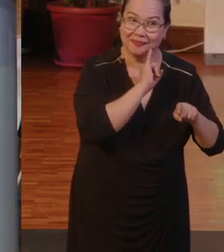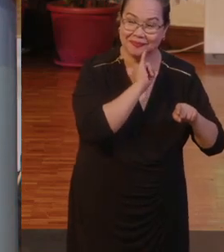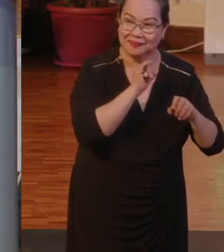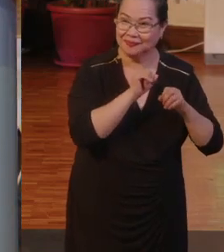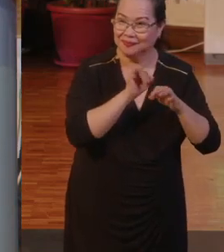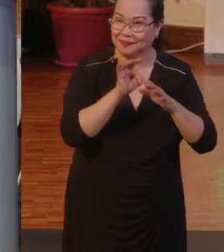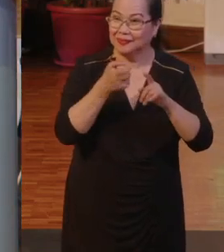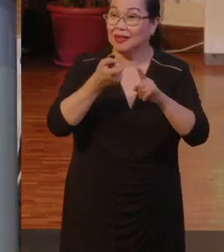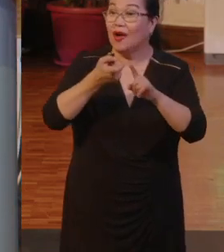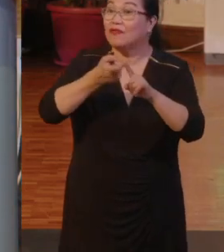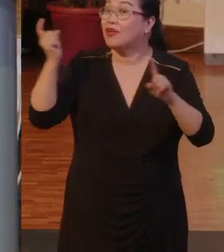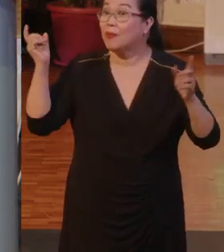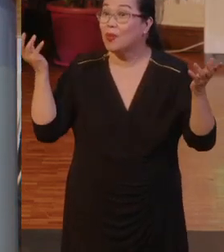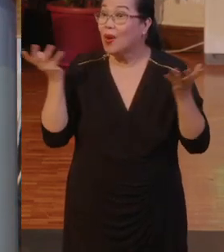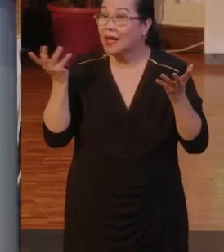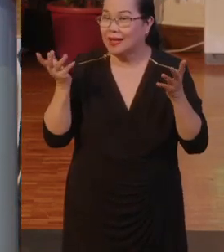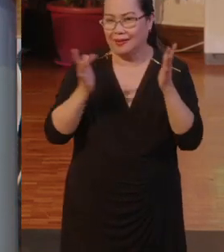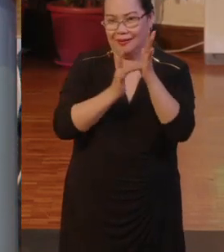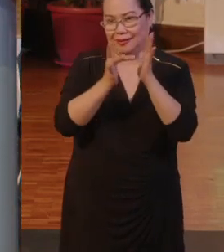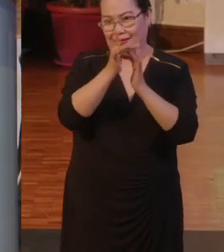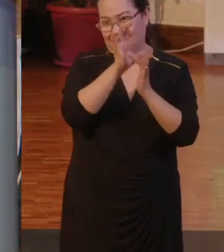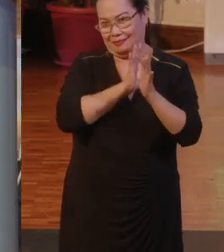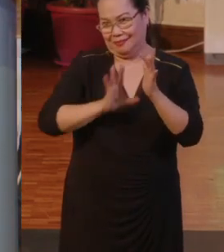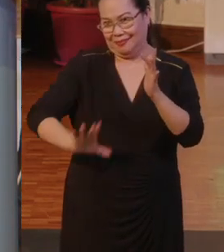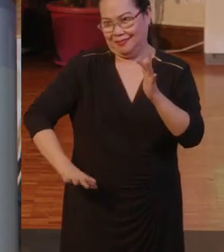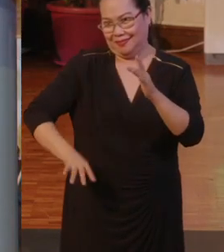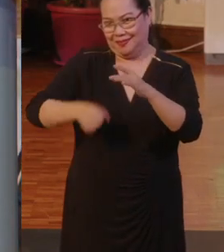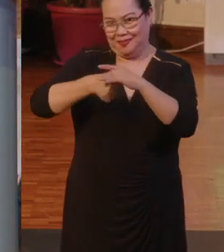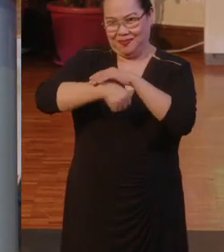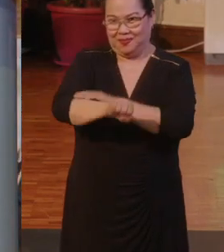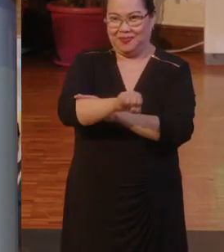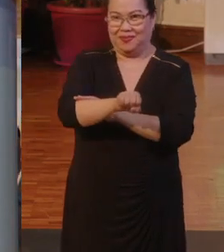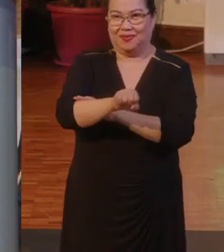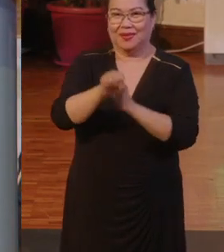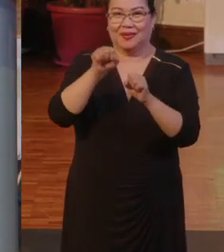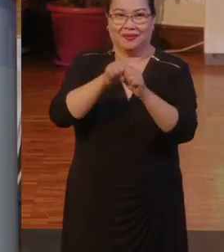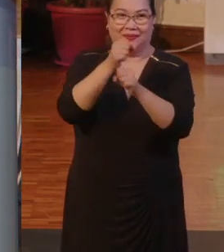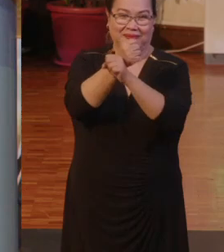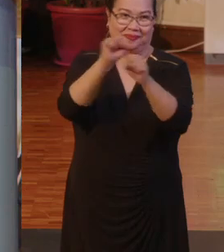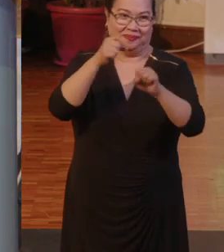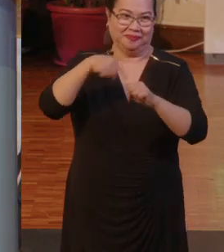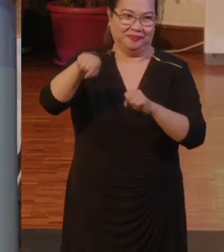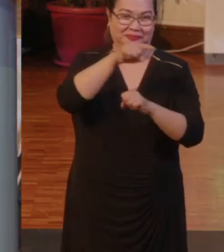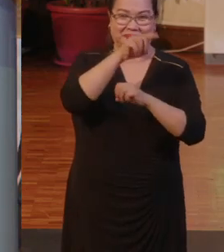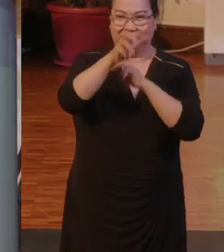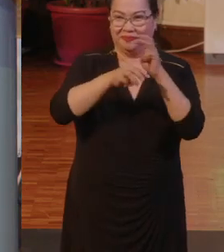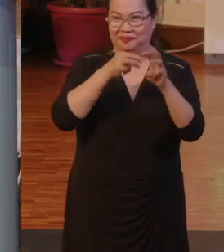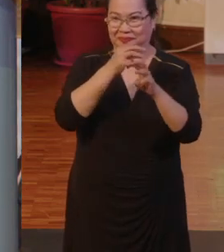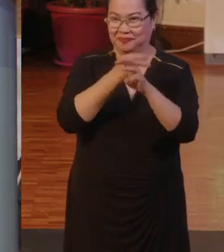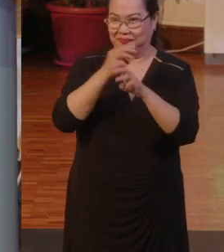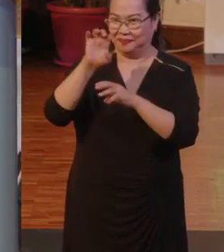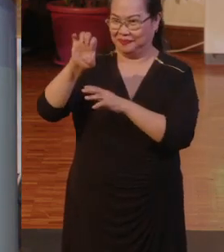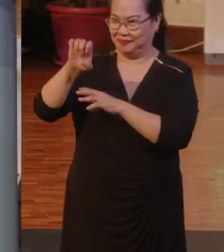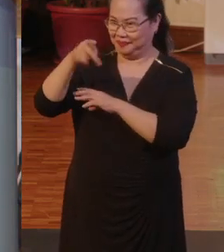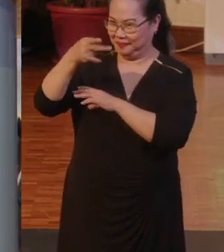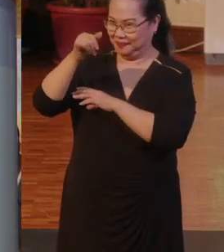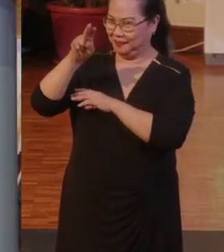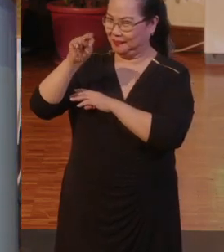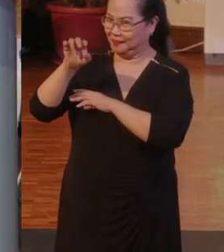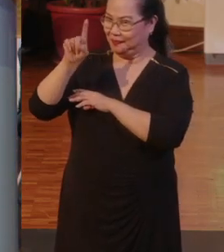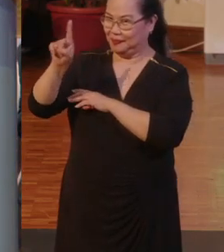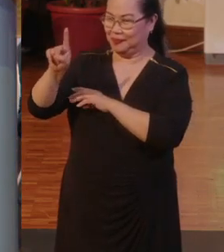ating Panginoong Hesus na siyang naging tagapagligtas natin. Sa Ephesians 1,